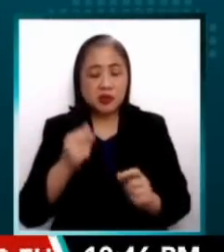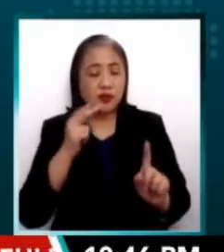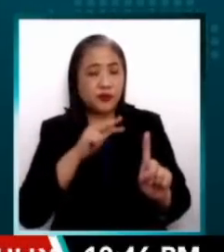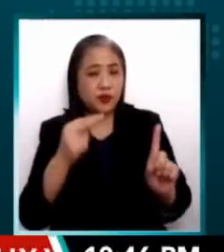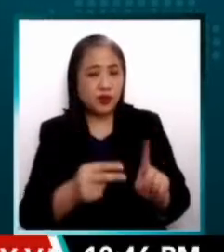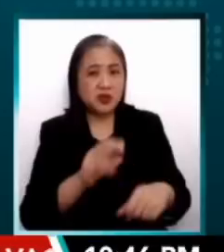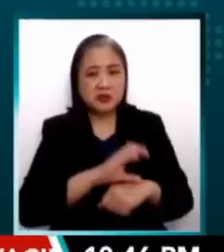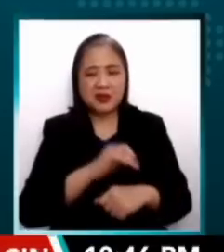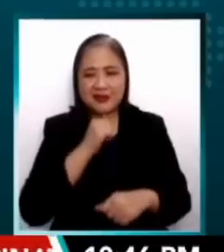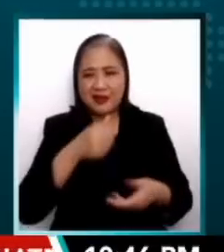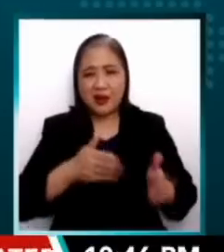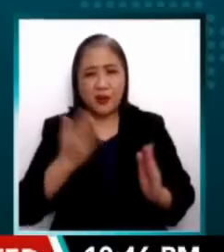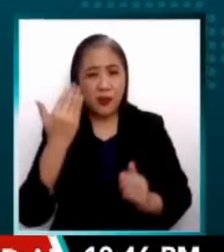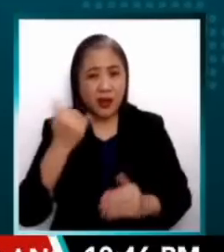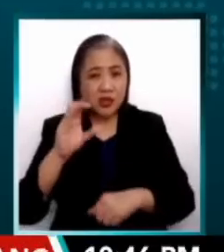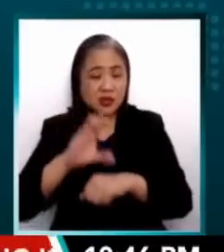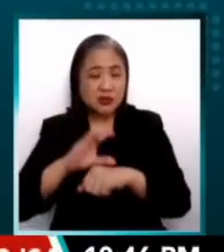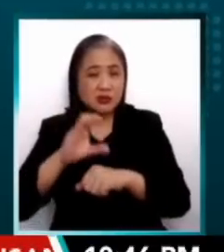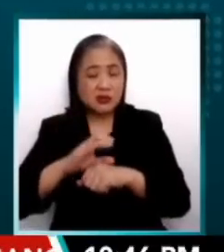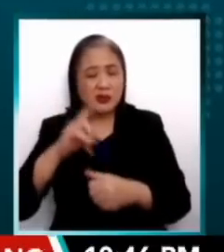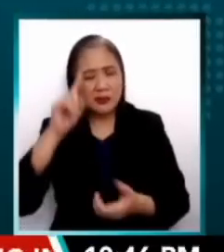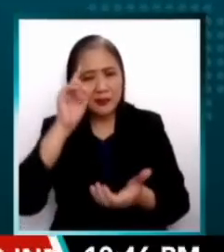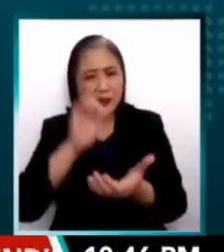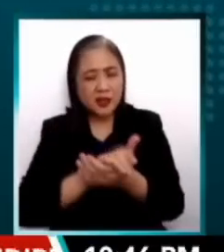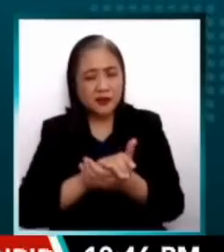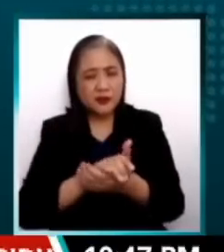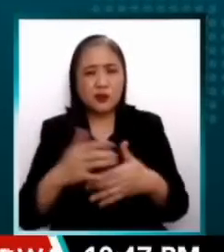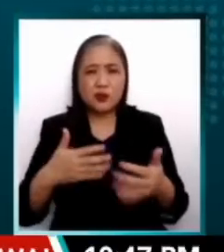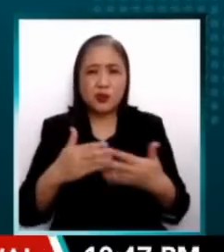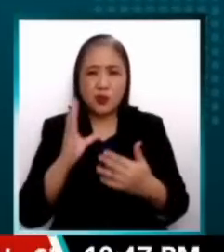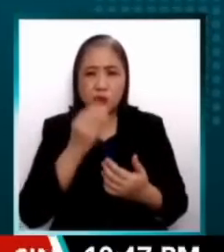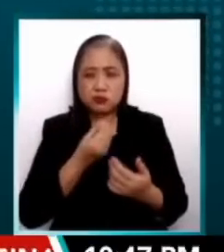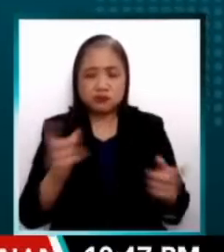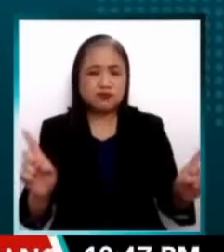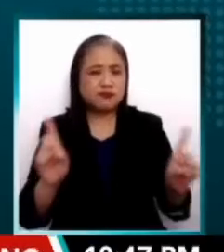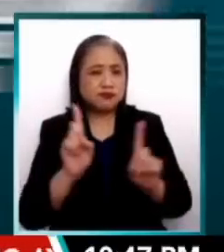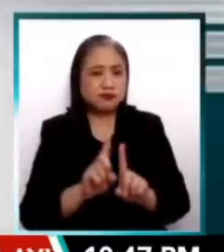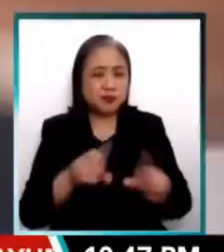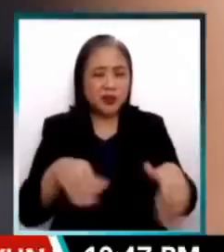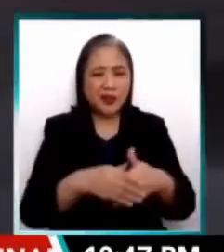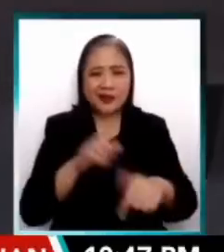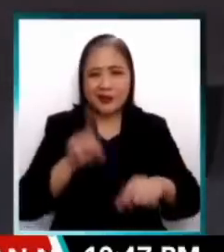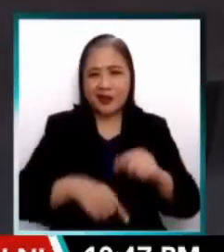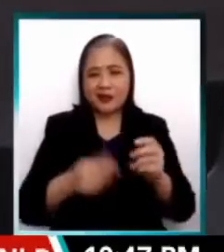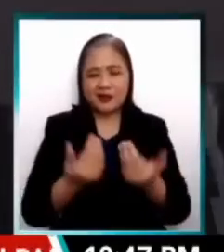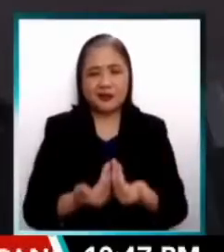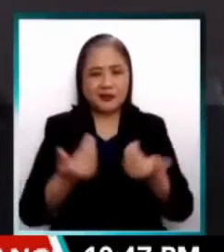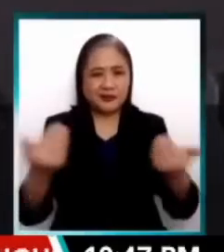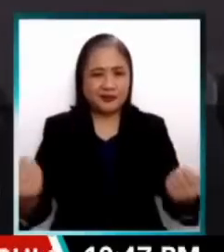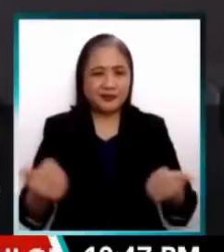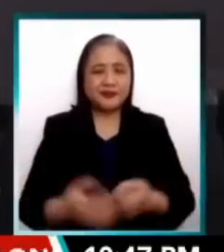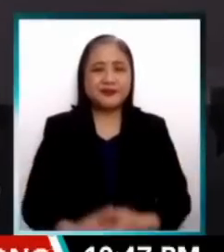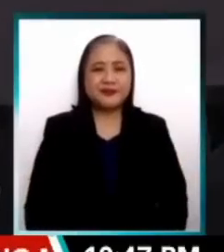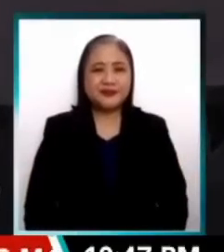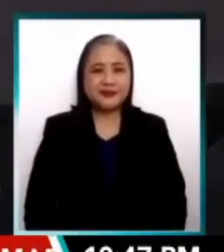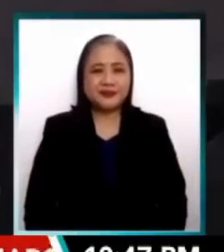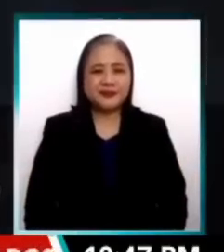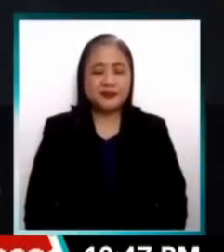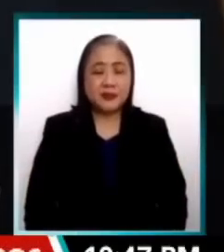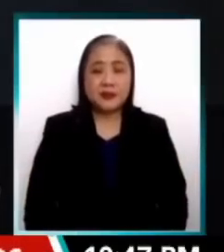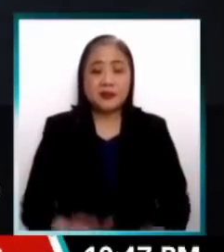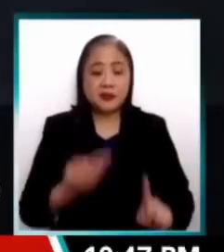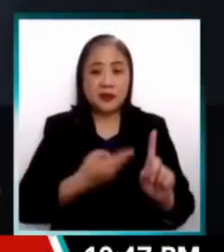Dahil naniniwala ang simbahan, sino man ang pinagpukulod ng Diyos ay hindi mo pwedeng paghiwalay. Tingin naman ng isang